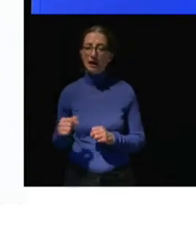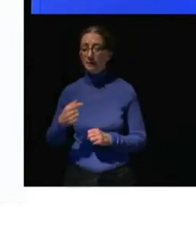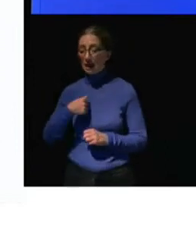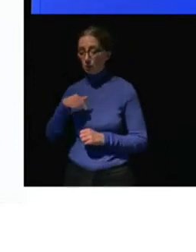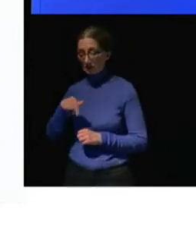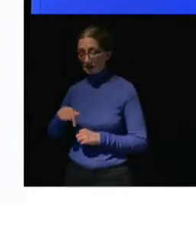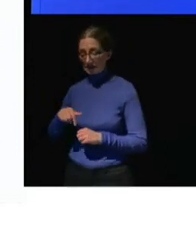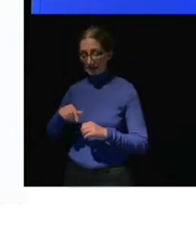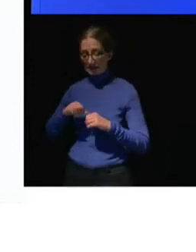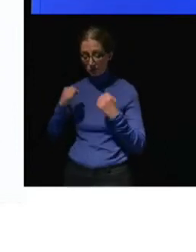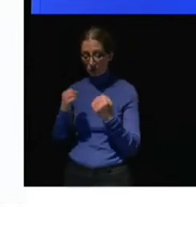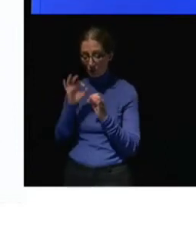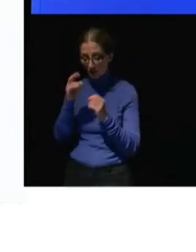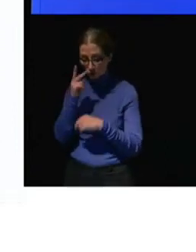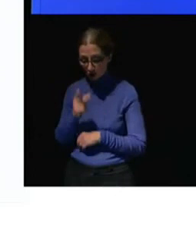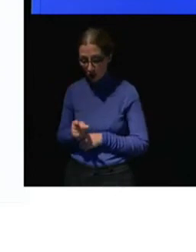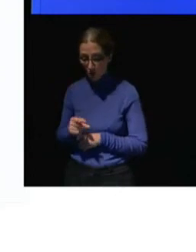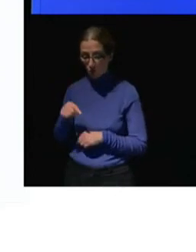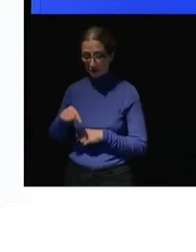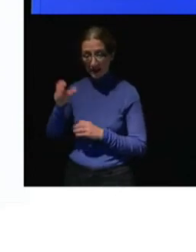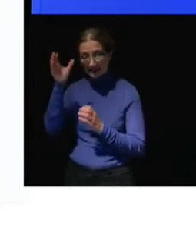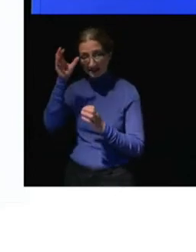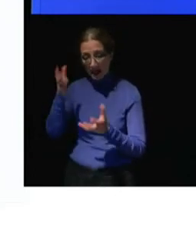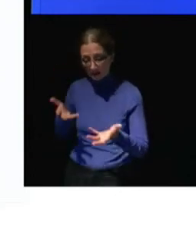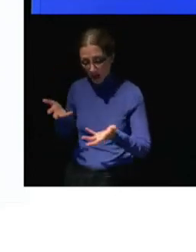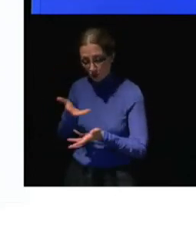sich dann auch natürlich mit Expertinnen hierzu